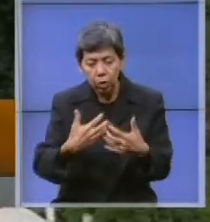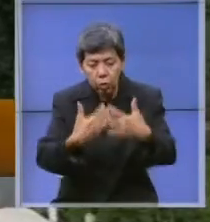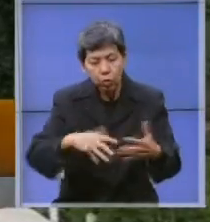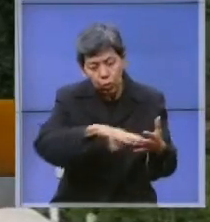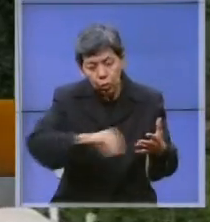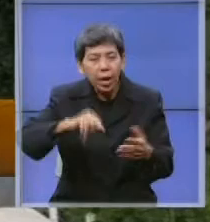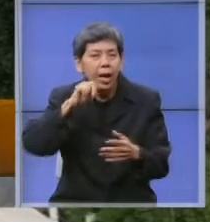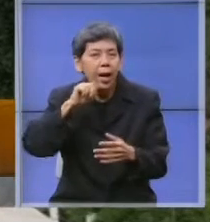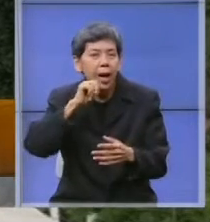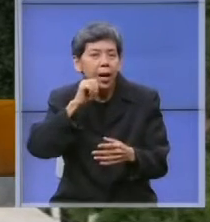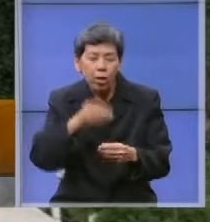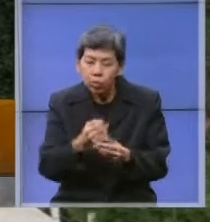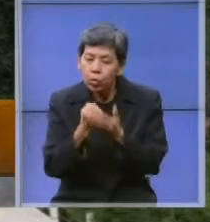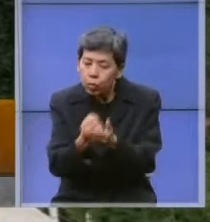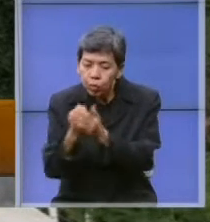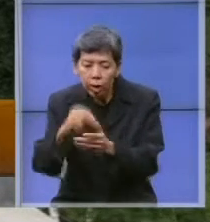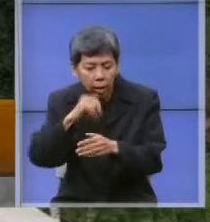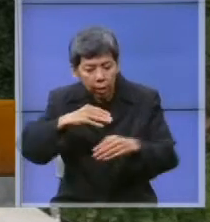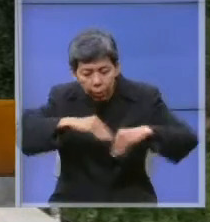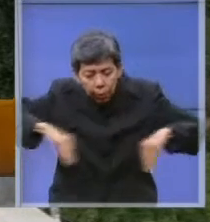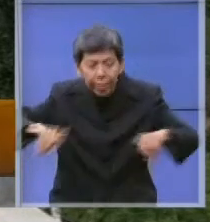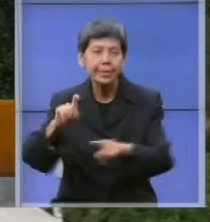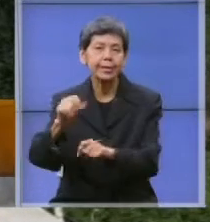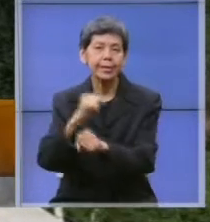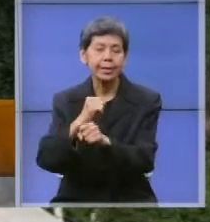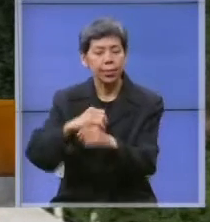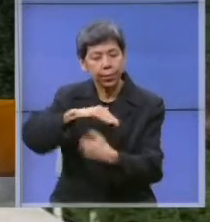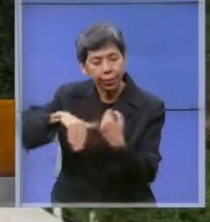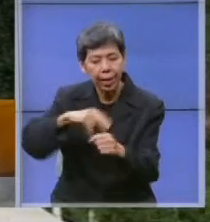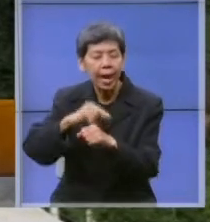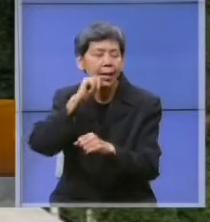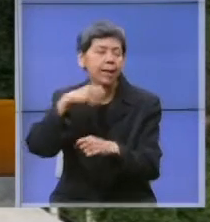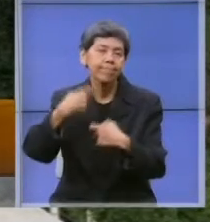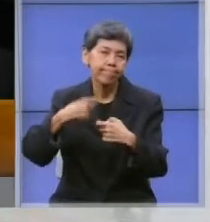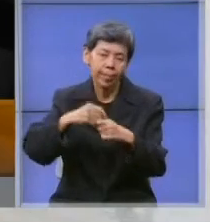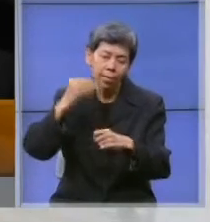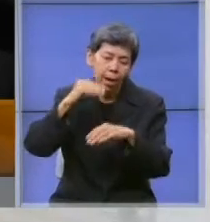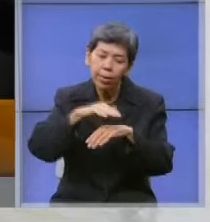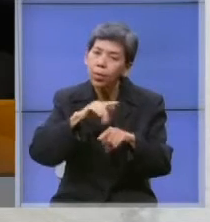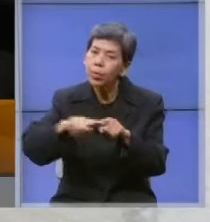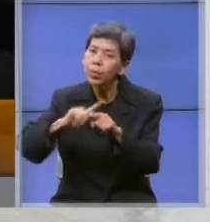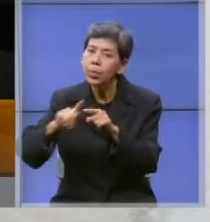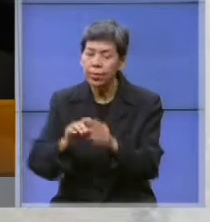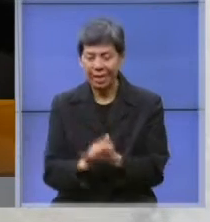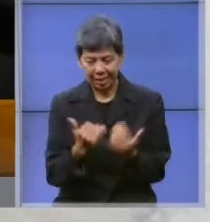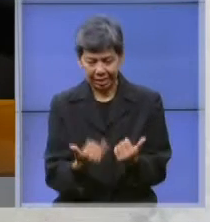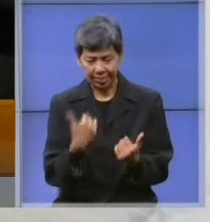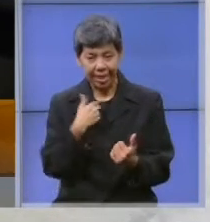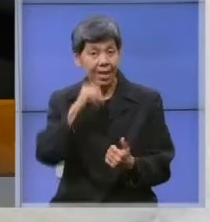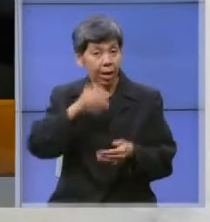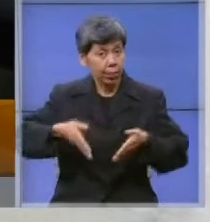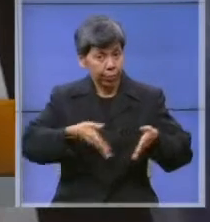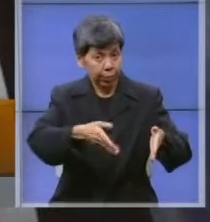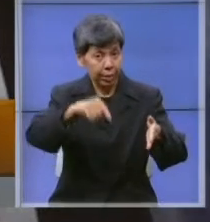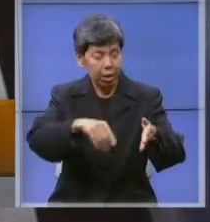ากแม่น้ำปราณบุรีเข้ามาเติมน้ำในอ่างพุไซเพื่อผลิตน้ำประปาหมู่บ้านส่งไปยังบ้านเรือนประชาชนได้เนื่องจากน้ำในแม่น้ำปราณบุ